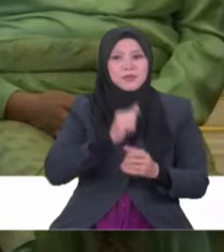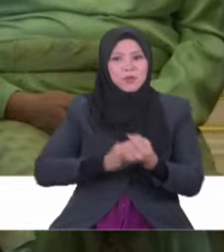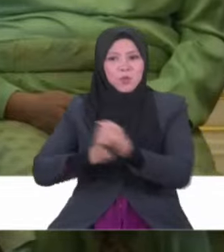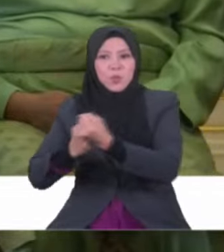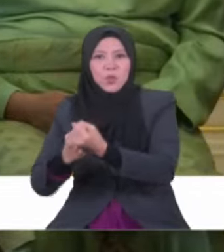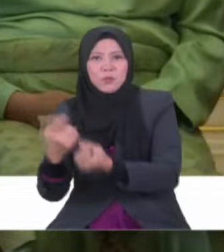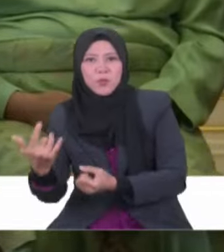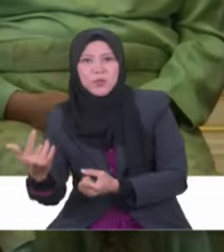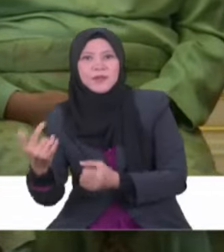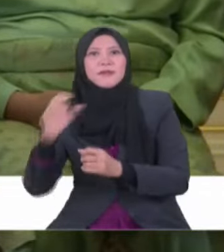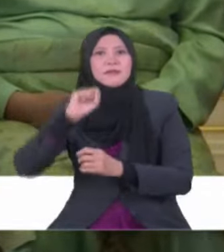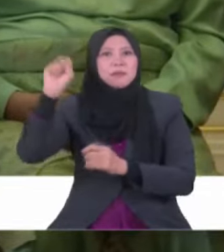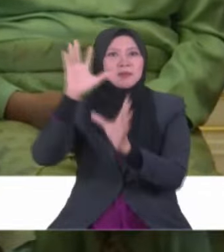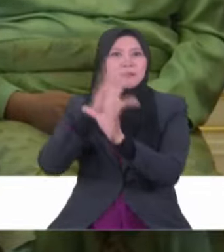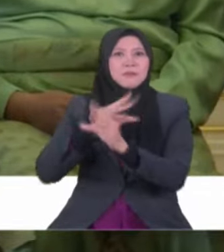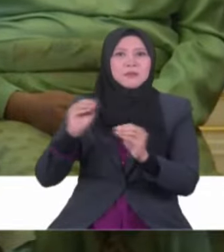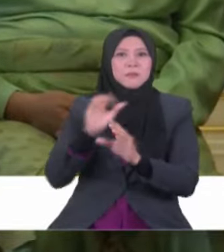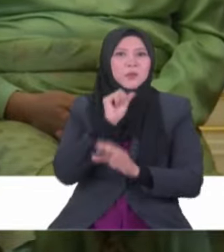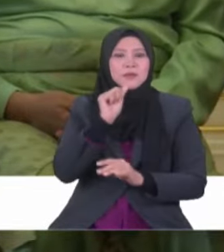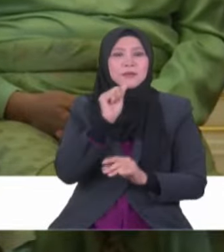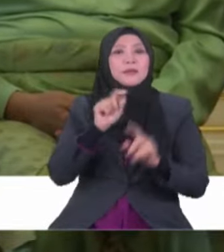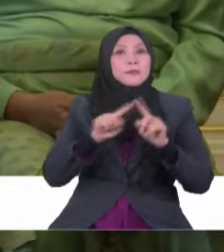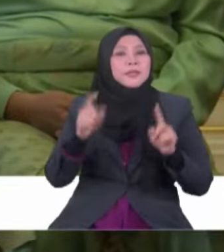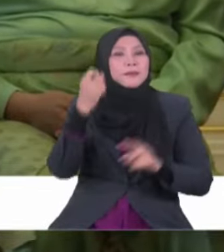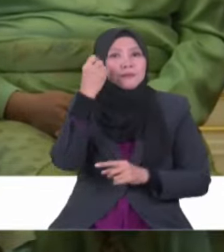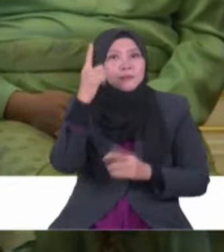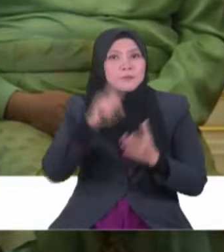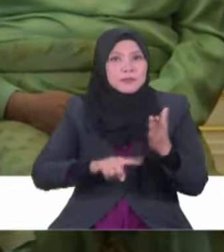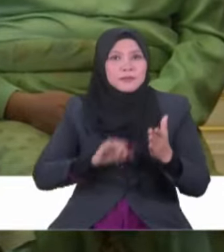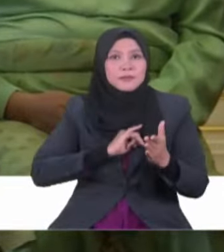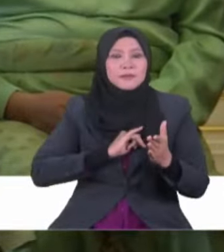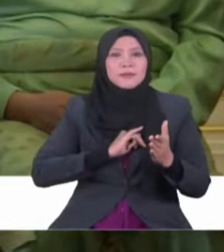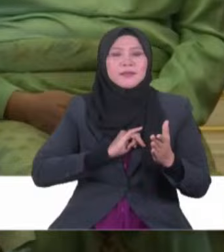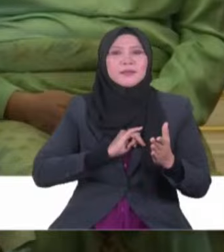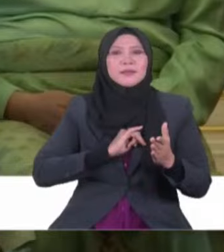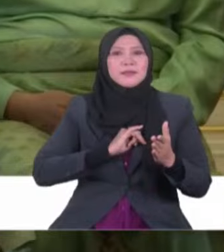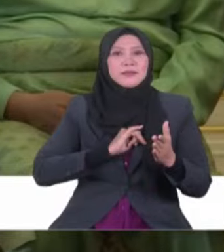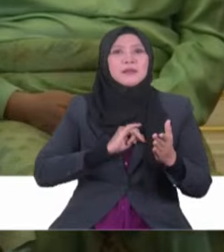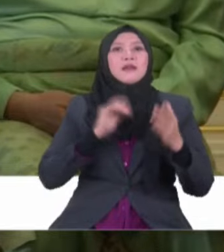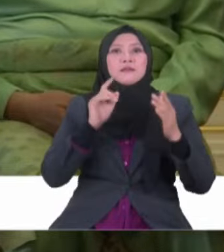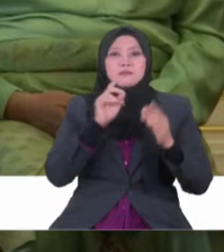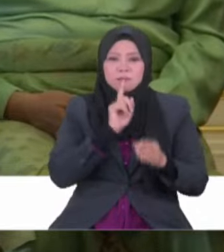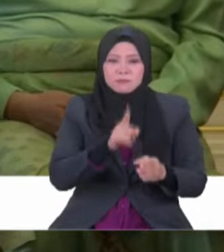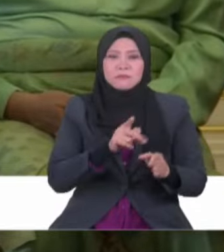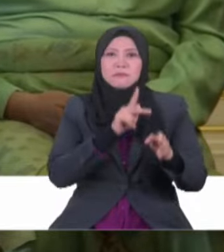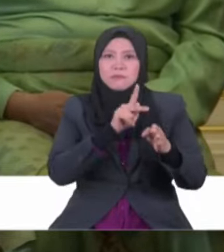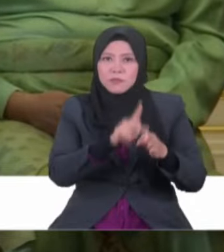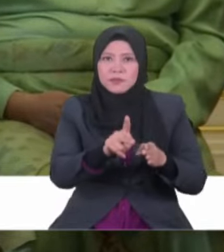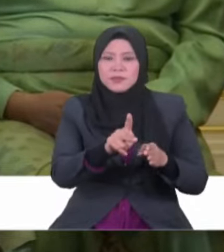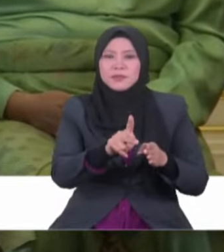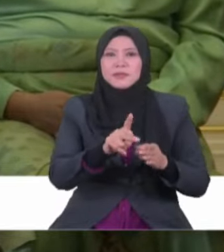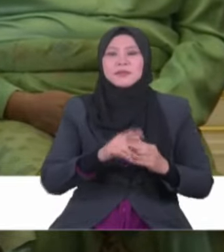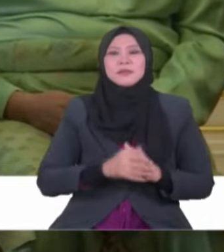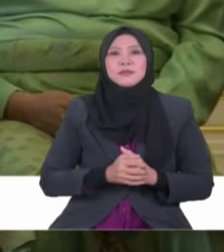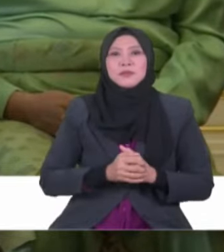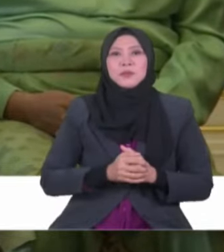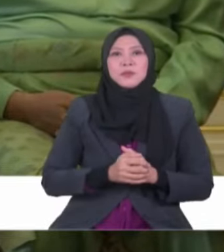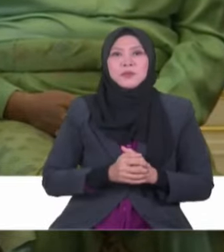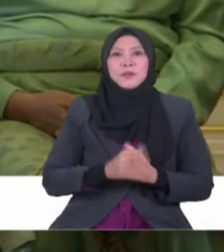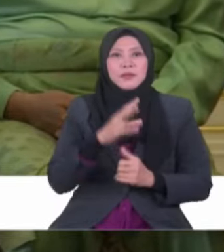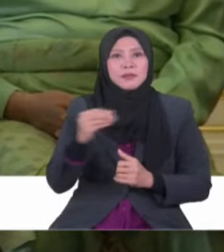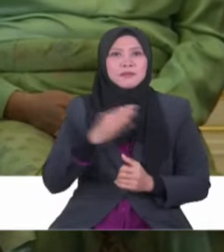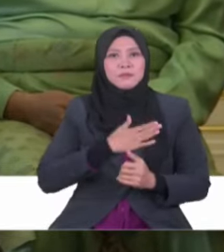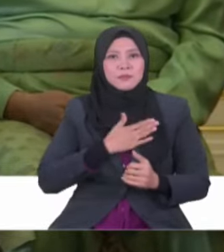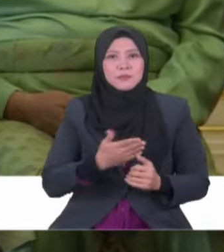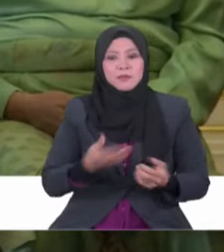Sarawak atau Sabah. I mean, bagi saya, kefahaman saya, what is just, what is proper, and honor a commitment,